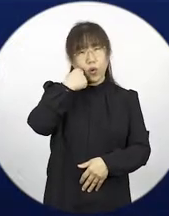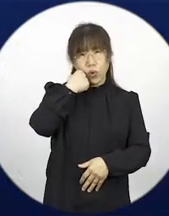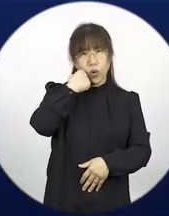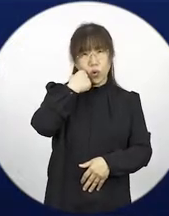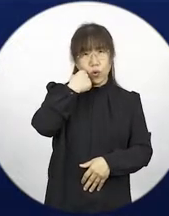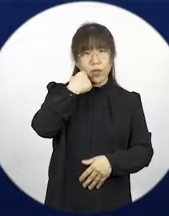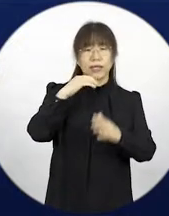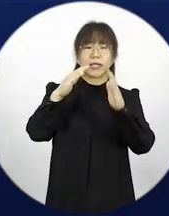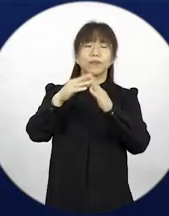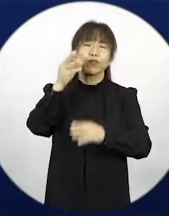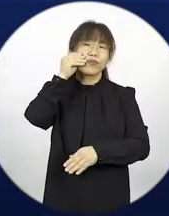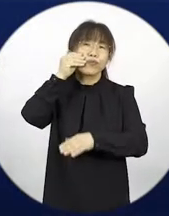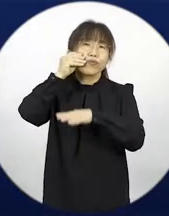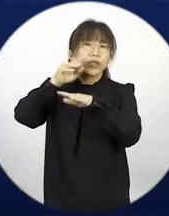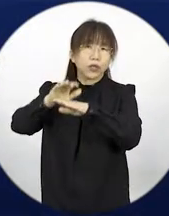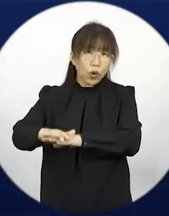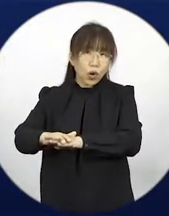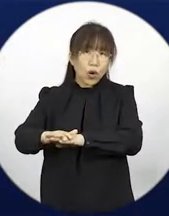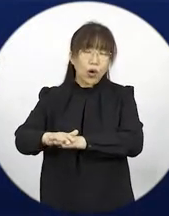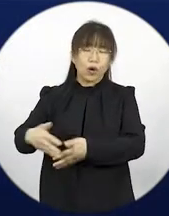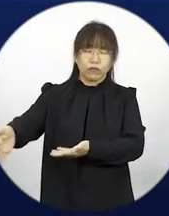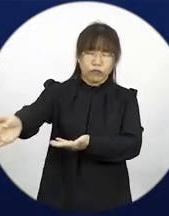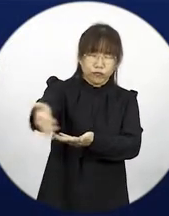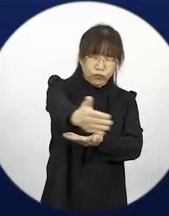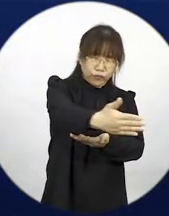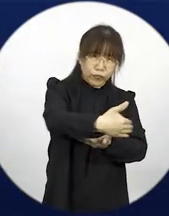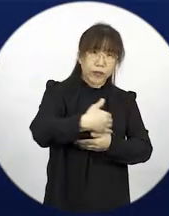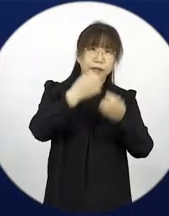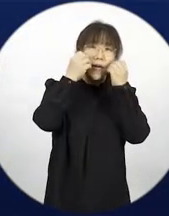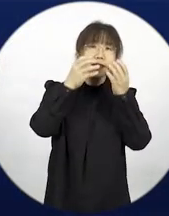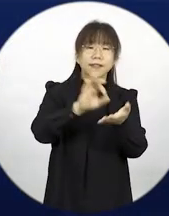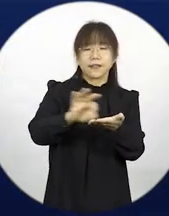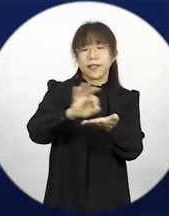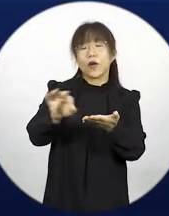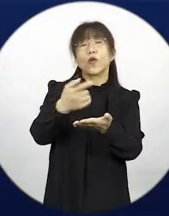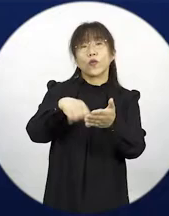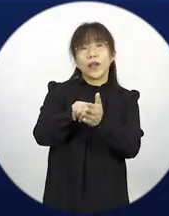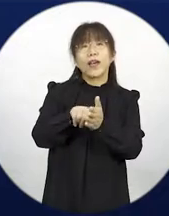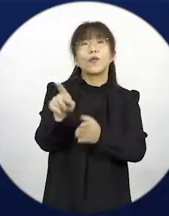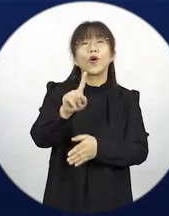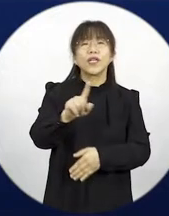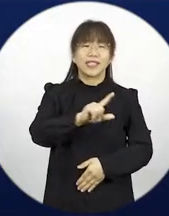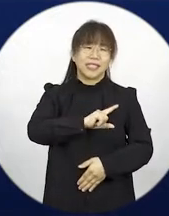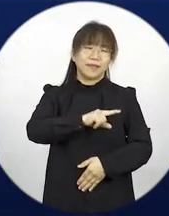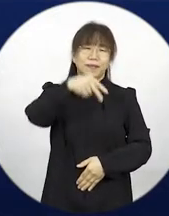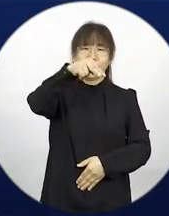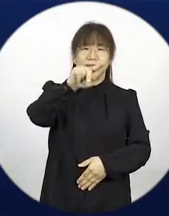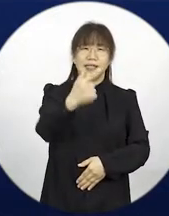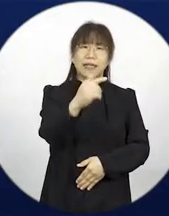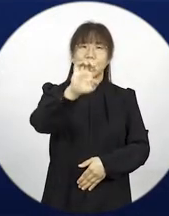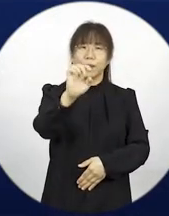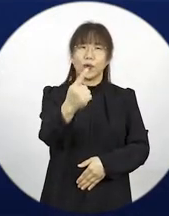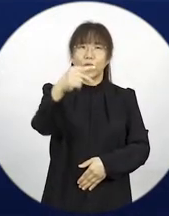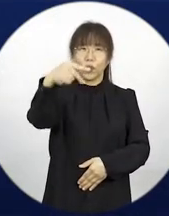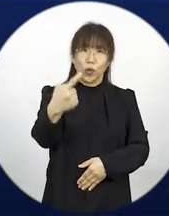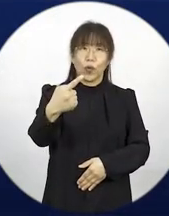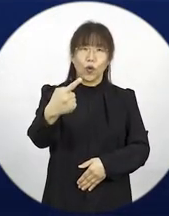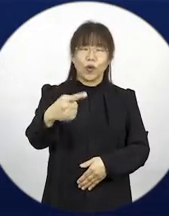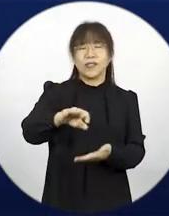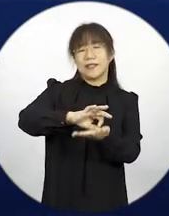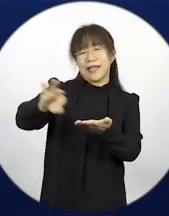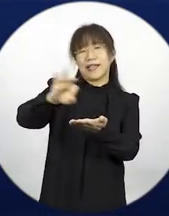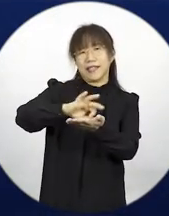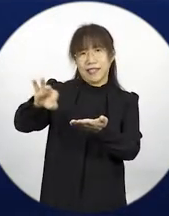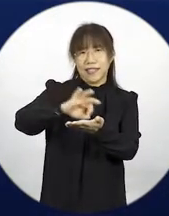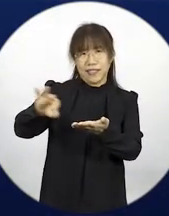강서고 에서는 사용하지 않는 산소포화도 측정기 를 수거에 재사용하기 위한 3 포도씨 찾기 캠페인을 펼치고